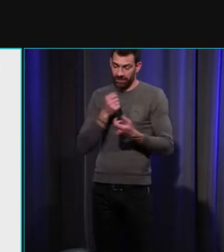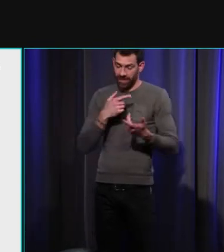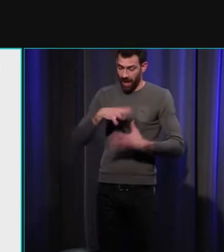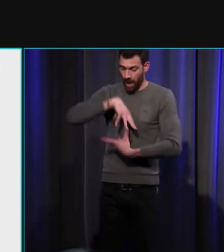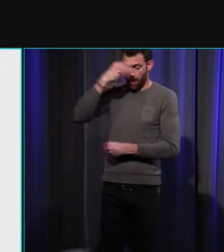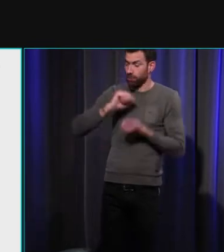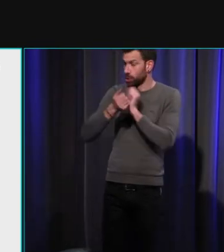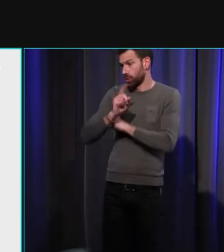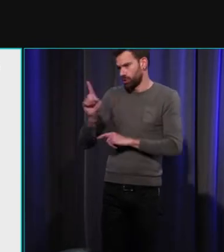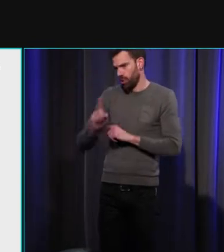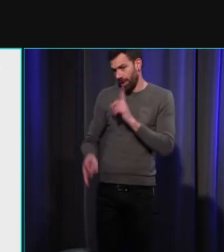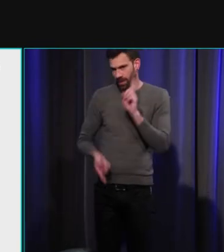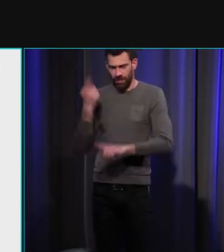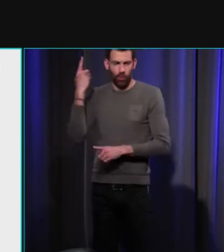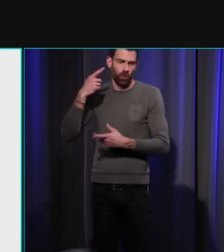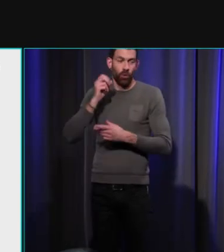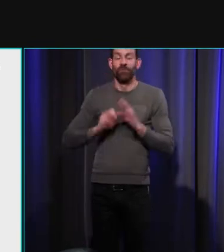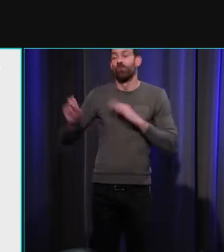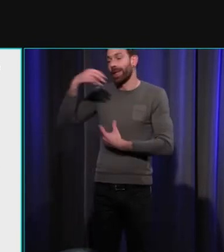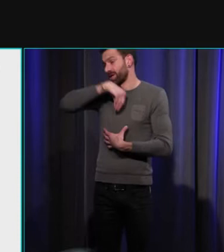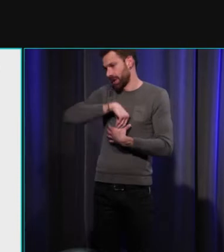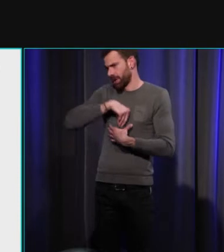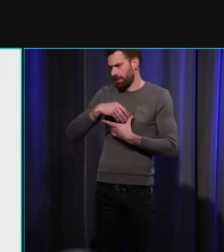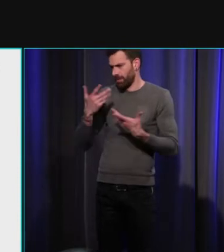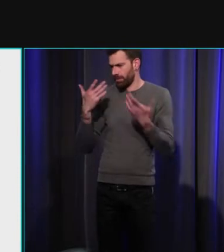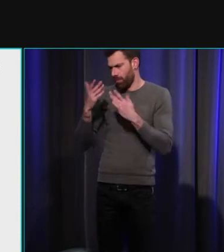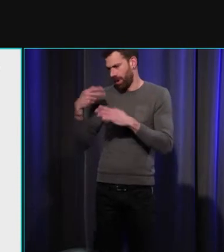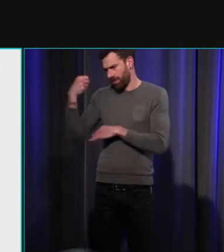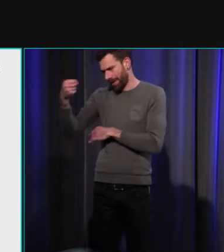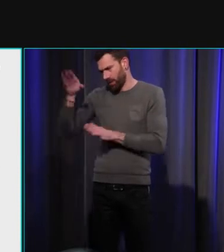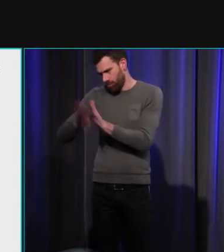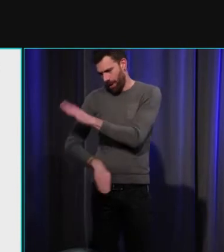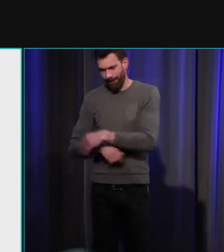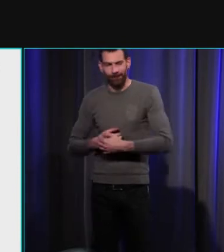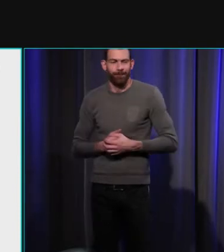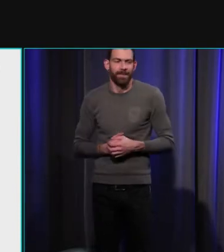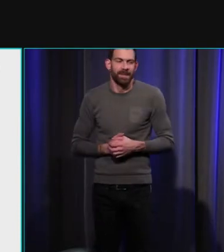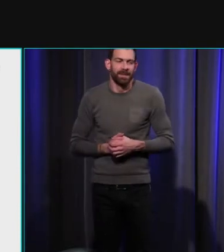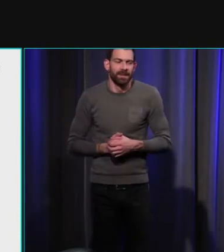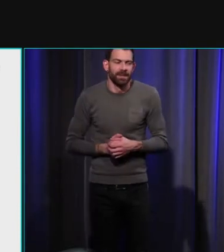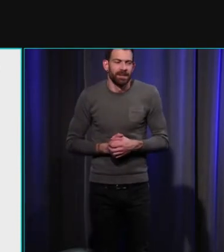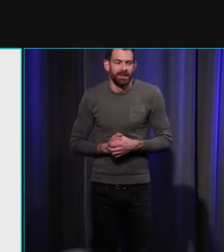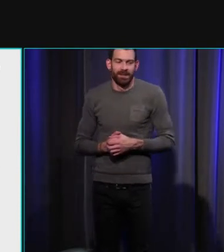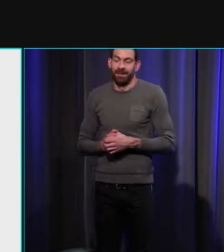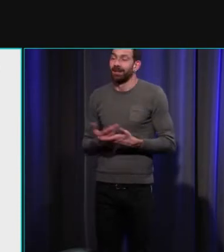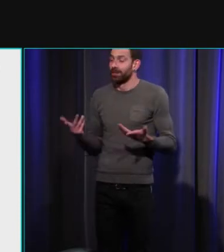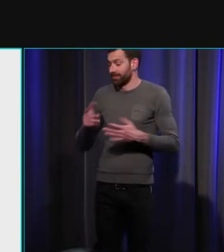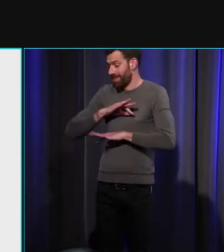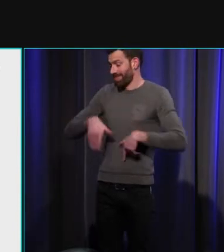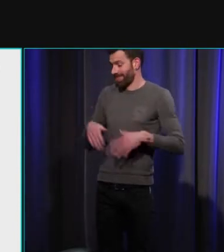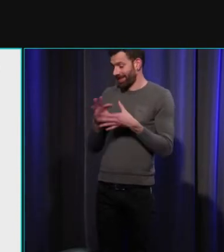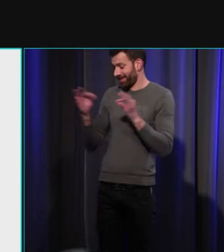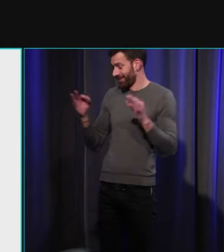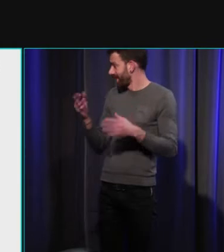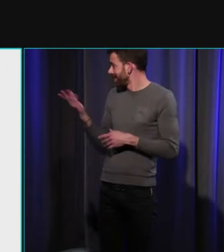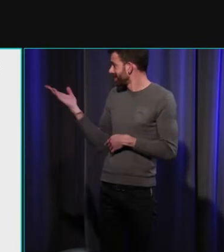le voyage intérieur beaucoup plus que le pèlerinage vous voyez donc la dernière phrase le christ n'a pas versé